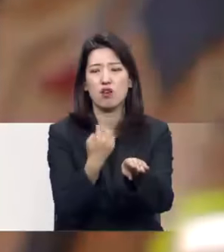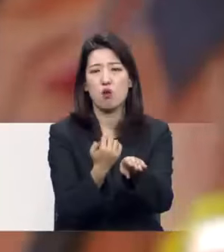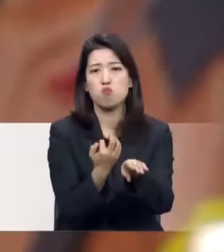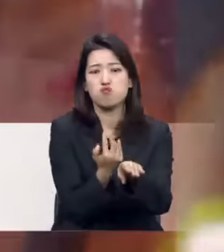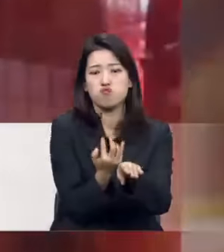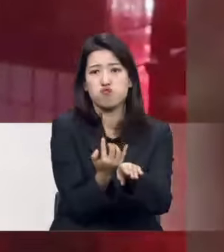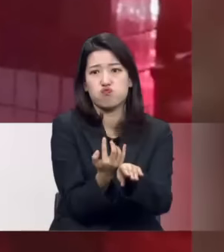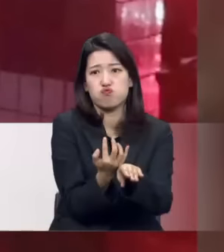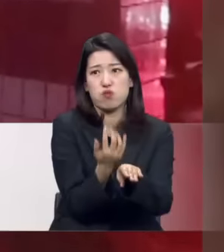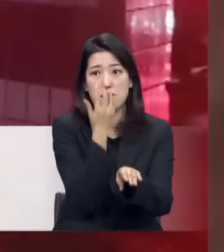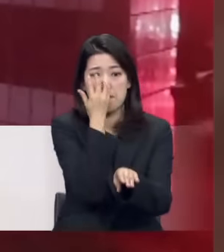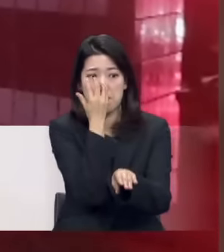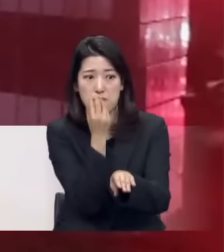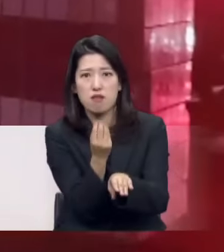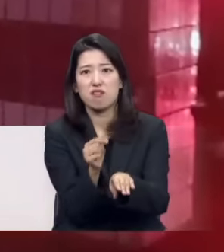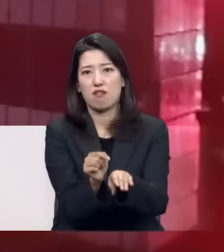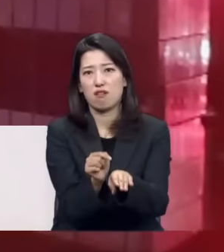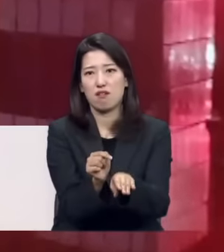이제 그러더라고요.